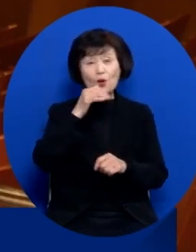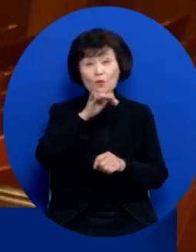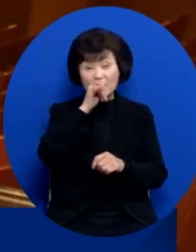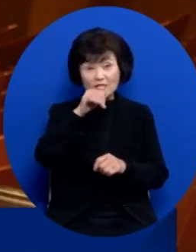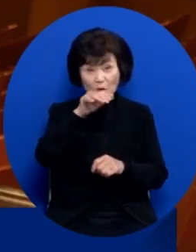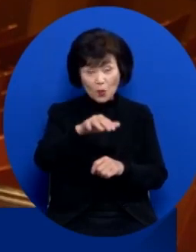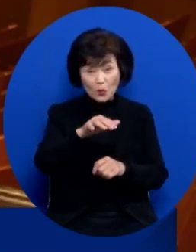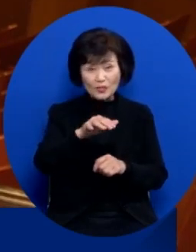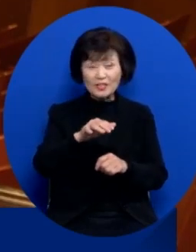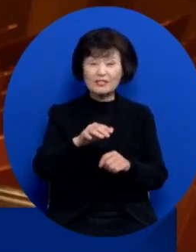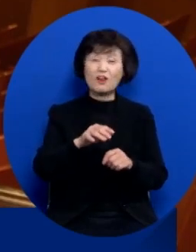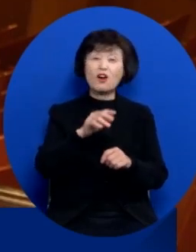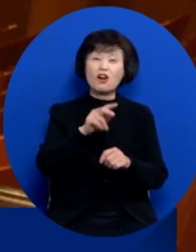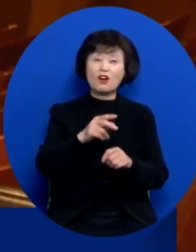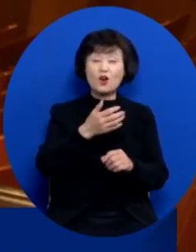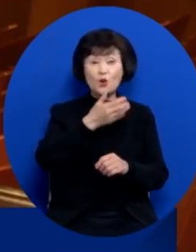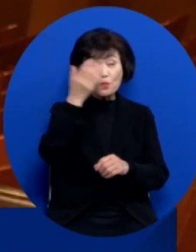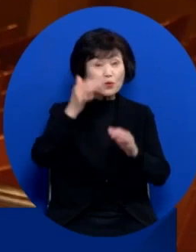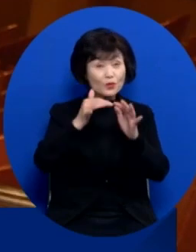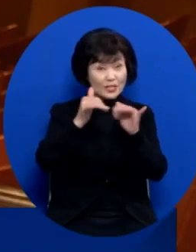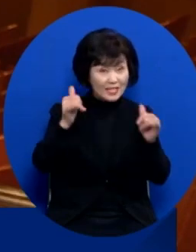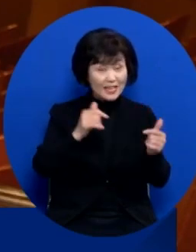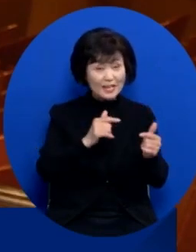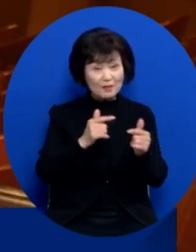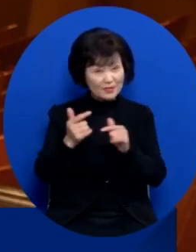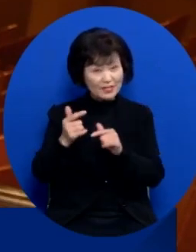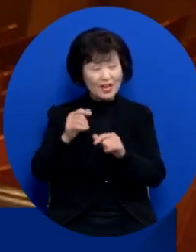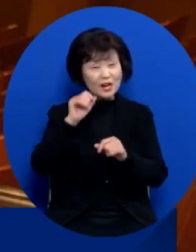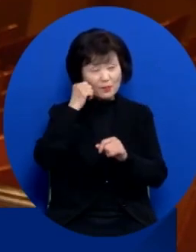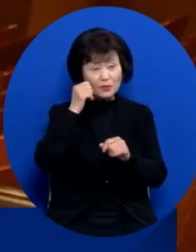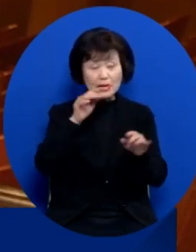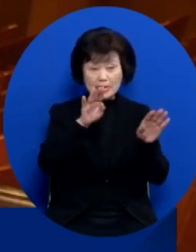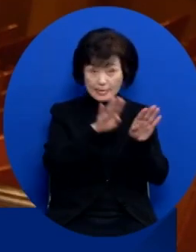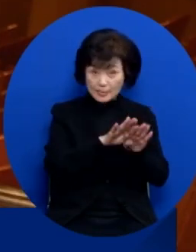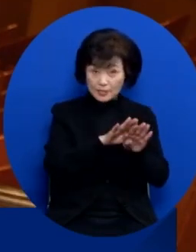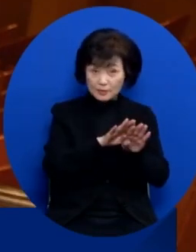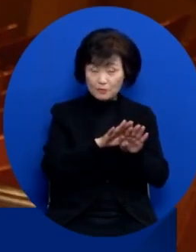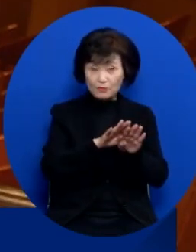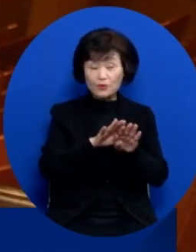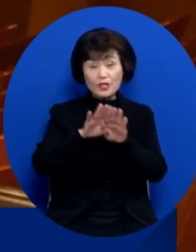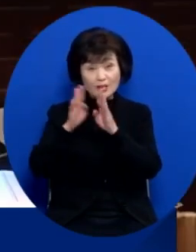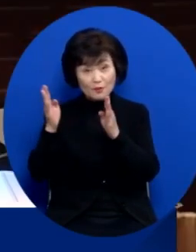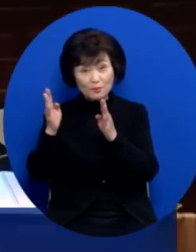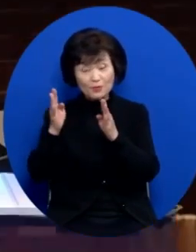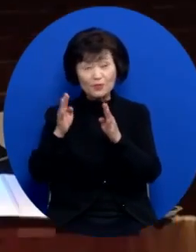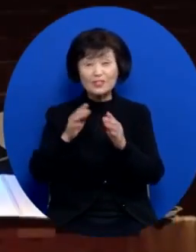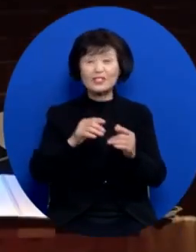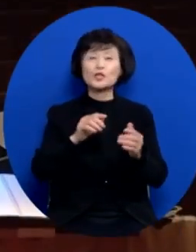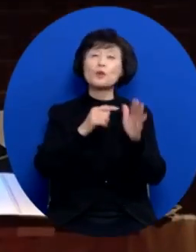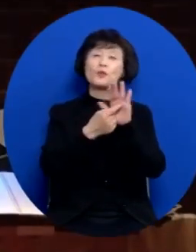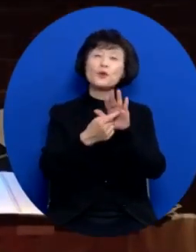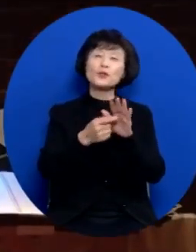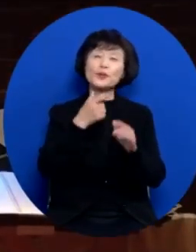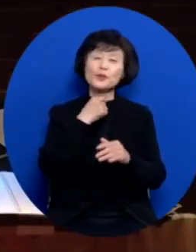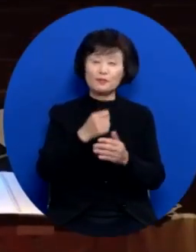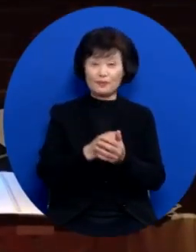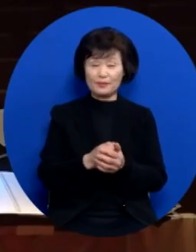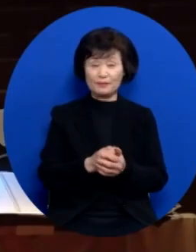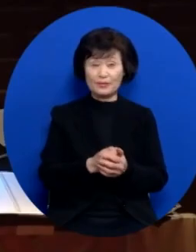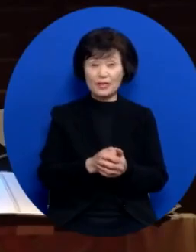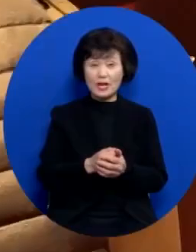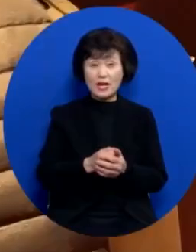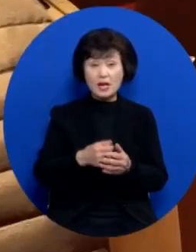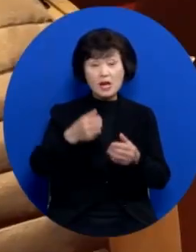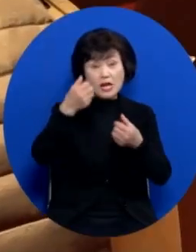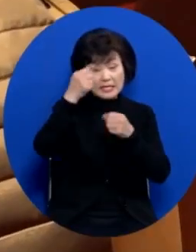드리머들 그리고 그 드리머들이 겪고 있는 어려움도 닫힌 문들 그리고 열린 문들로 표현하려고 했습니다. 연출과 음향,